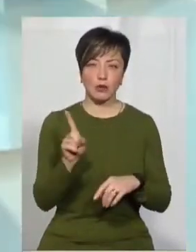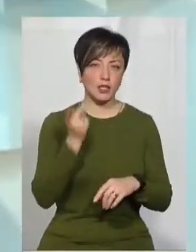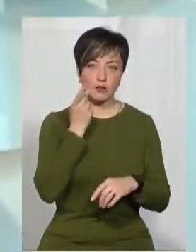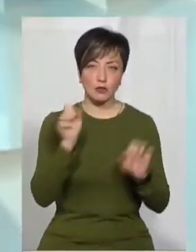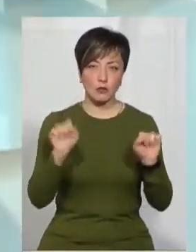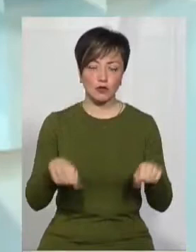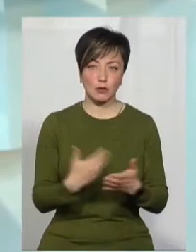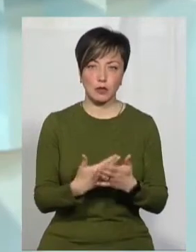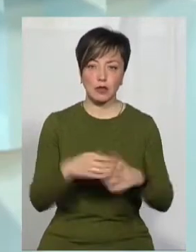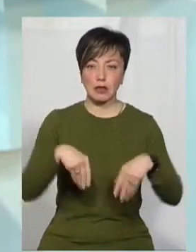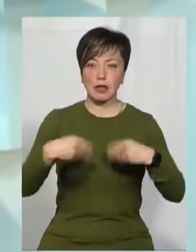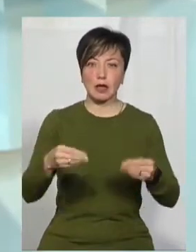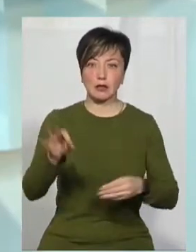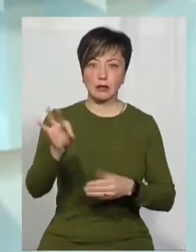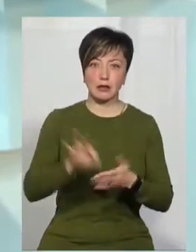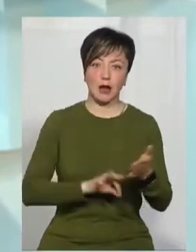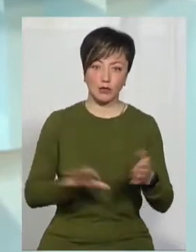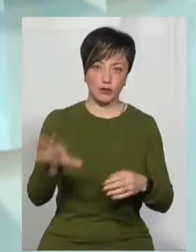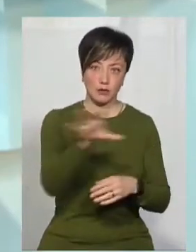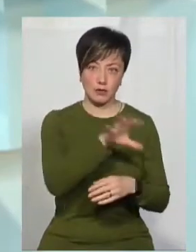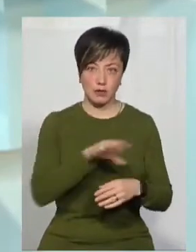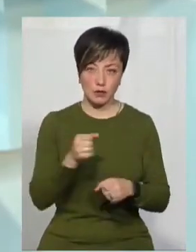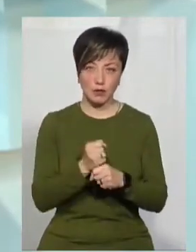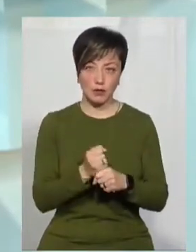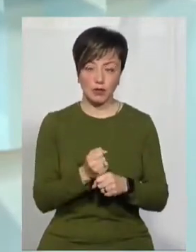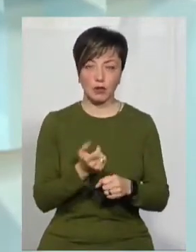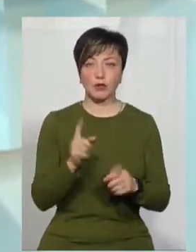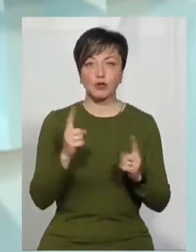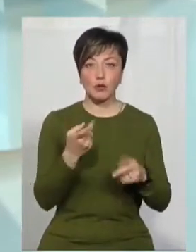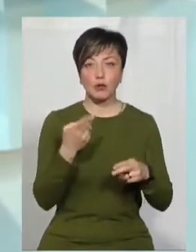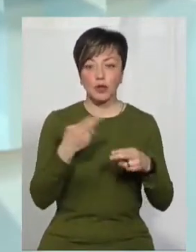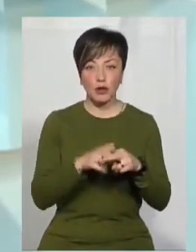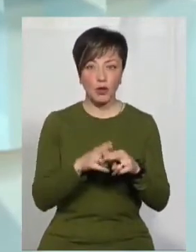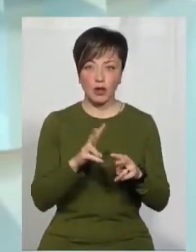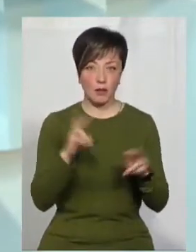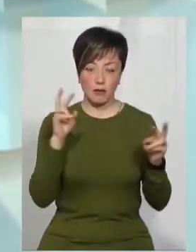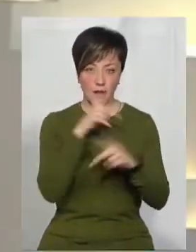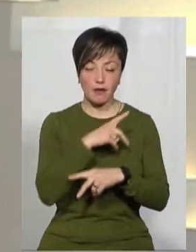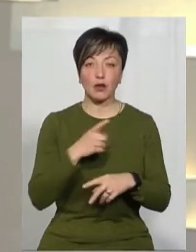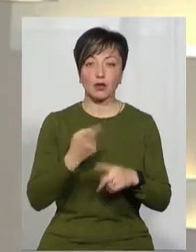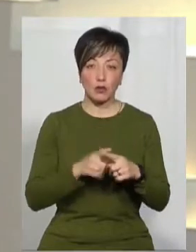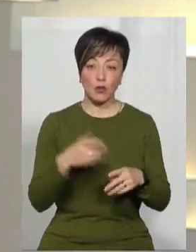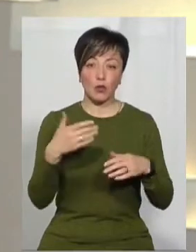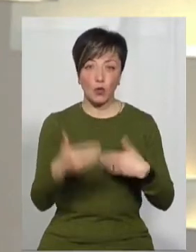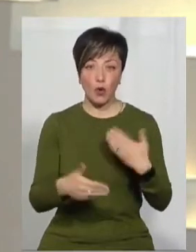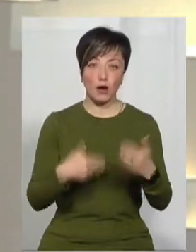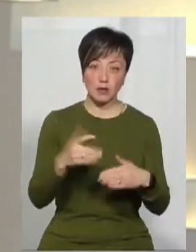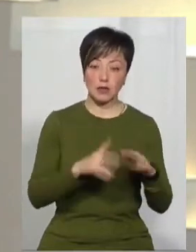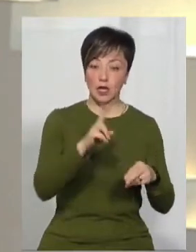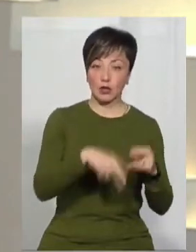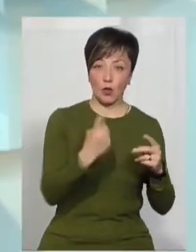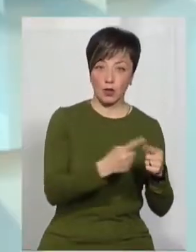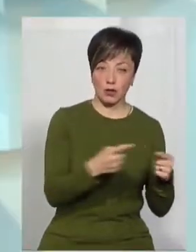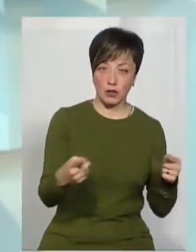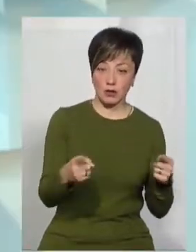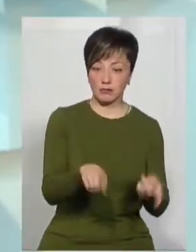завжди можна дати всі ділянки в роботу, тому що це ну, суттєво ускладнить, і по технології воно не зовсім буде правильно. Тому рухаємося так. Закінчується одна